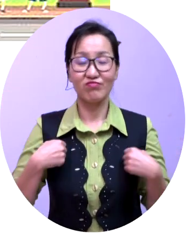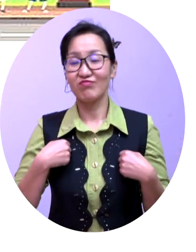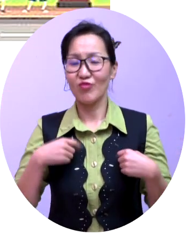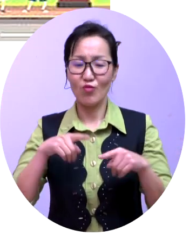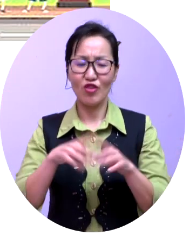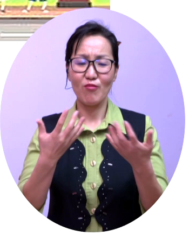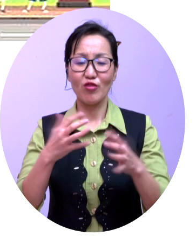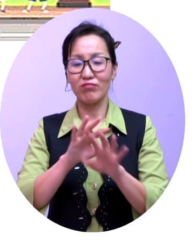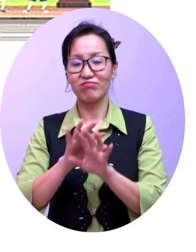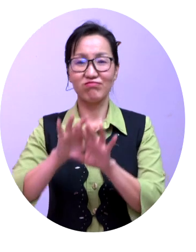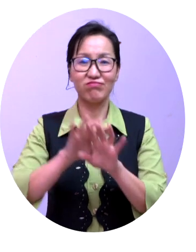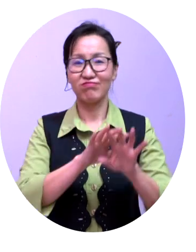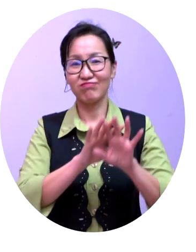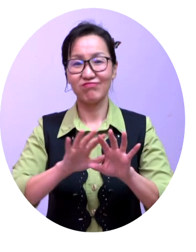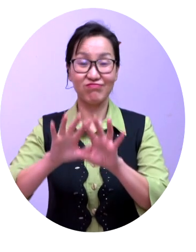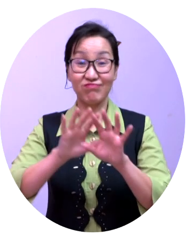талаас цуглав.